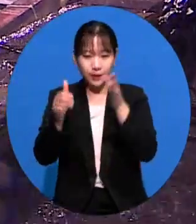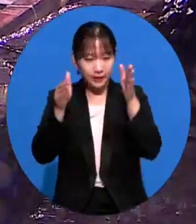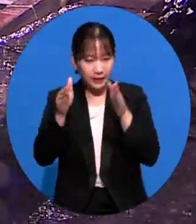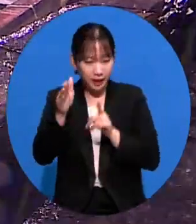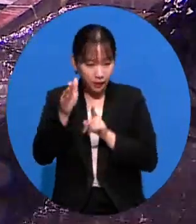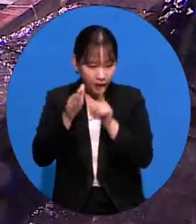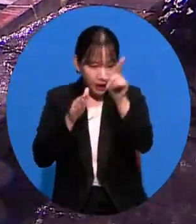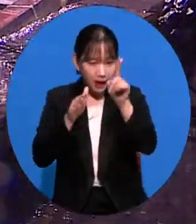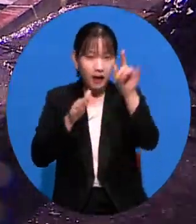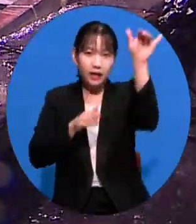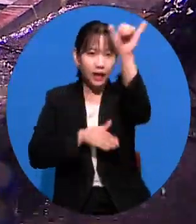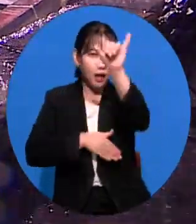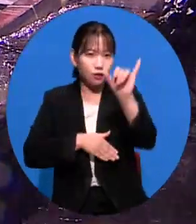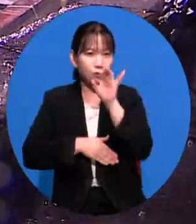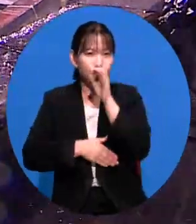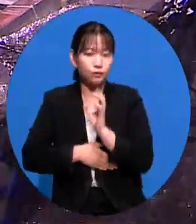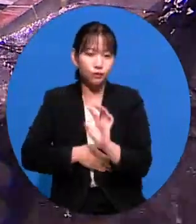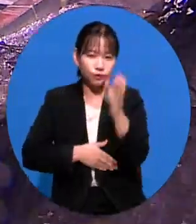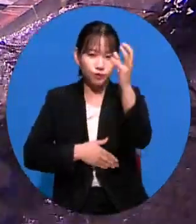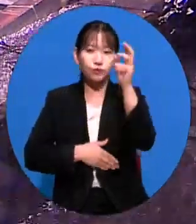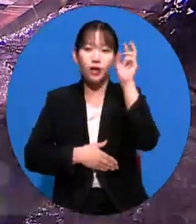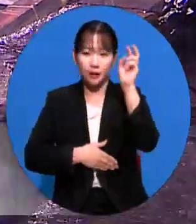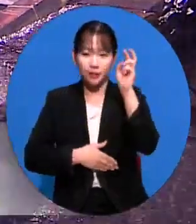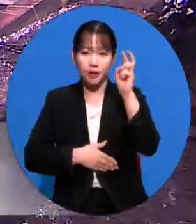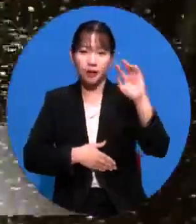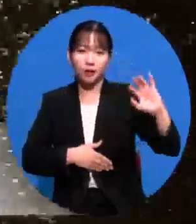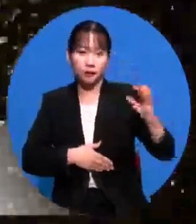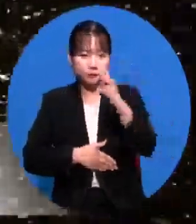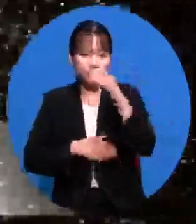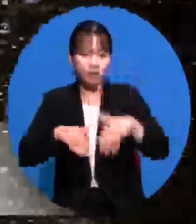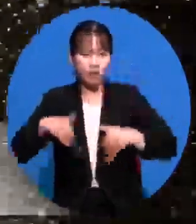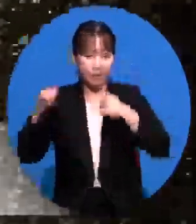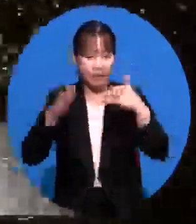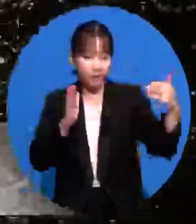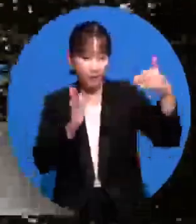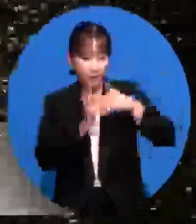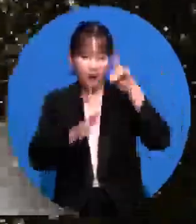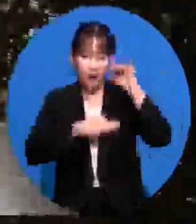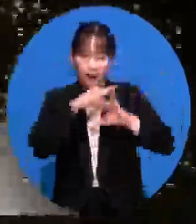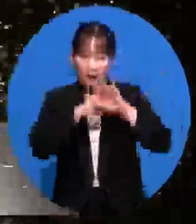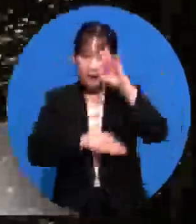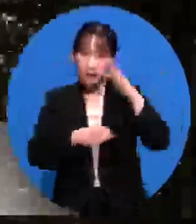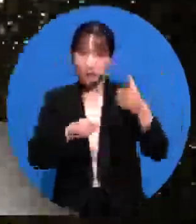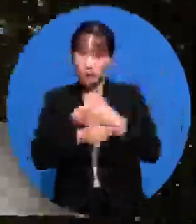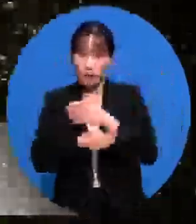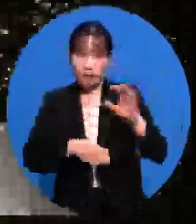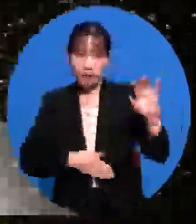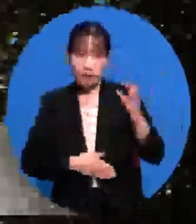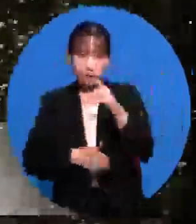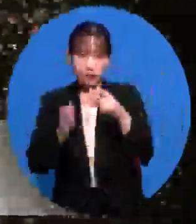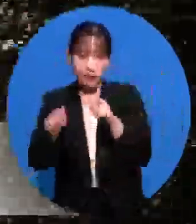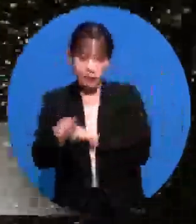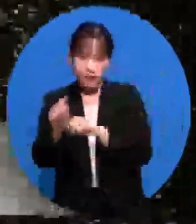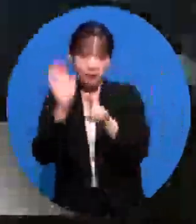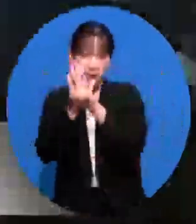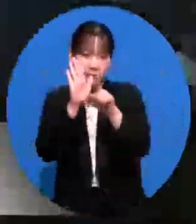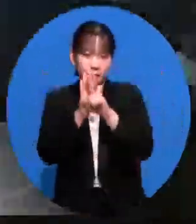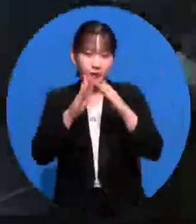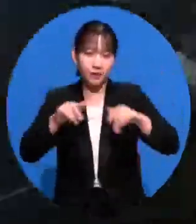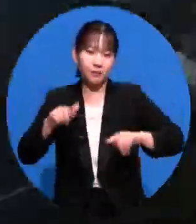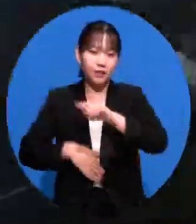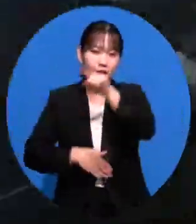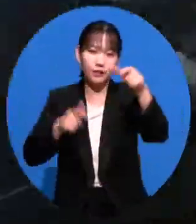상륙해 내륙을 관통할 것으로 보입니다. 태풍이 남해안에 상륙하는 내일 오전부터 태풍특보는 전남 전 지역으로